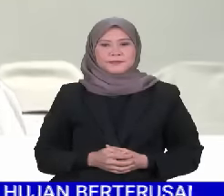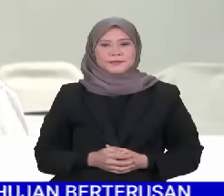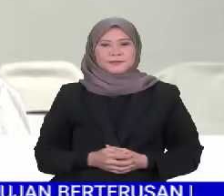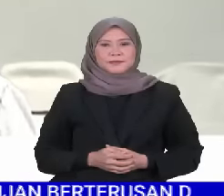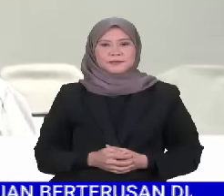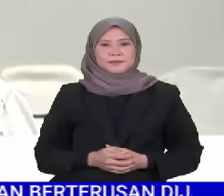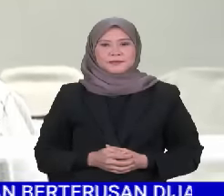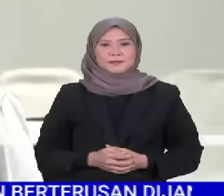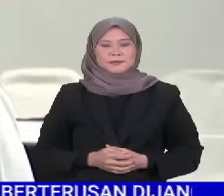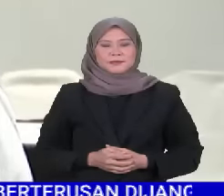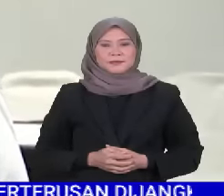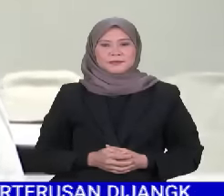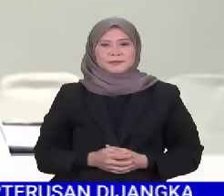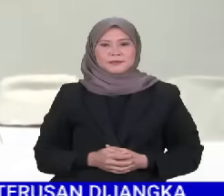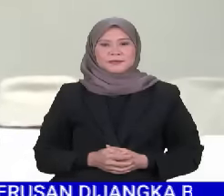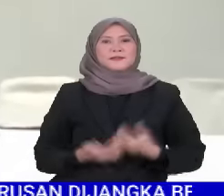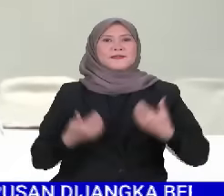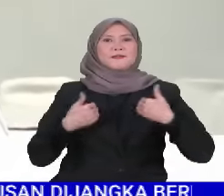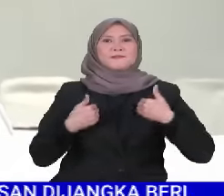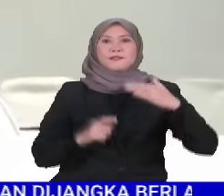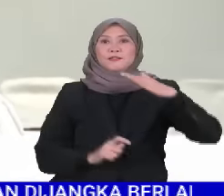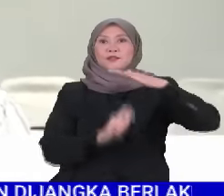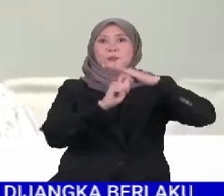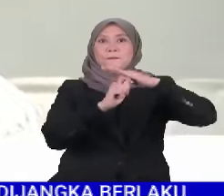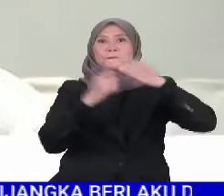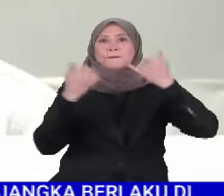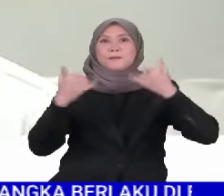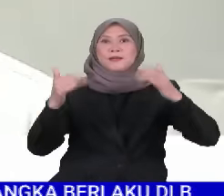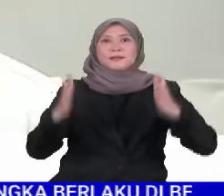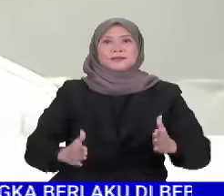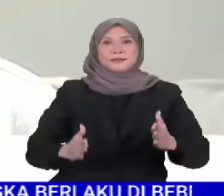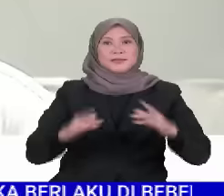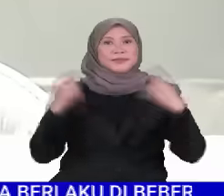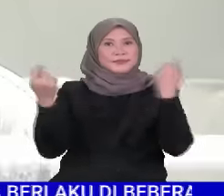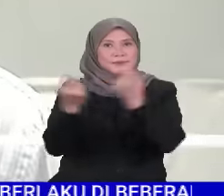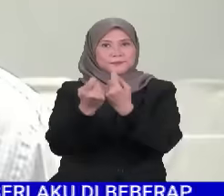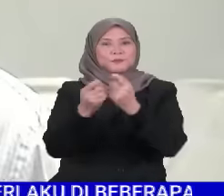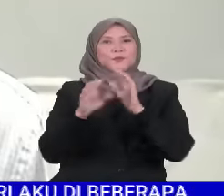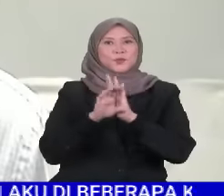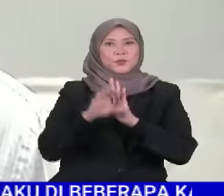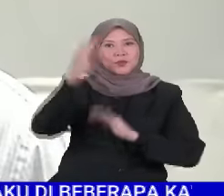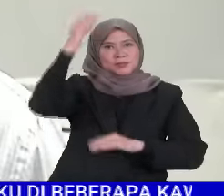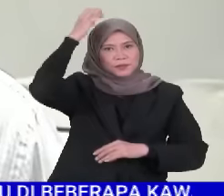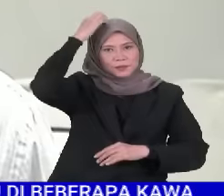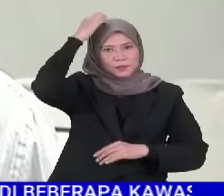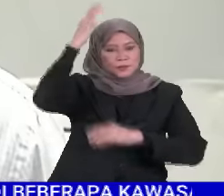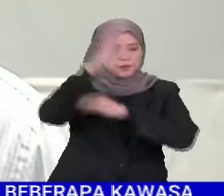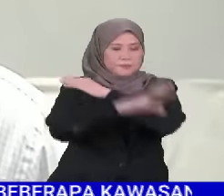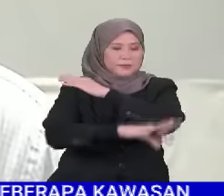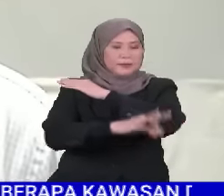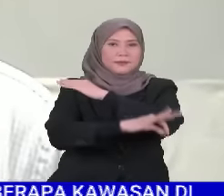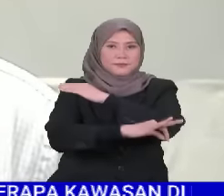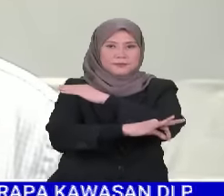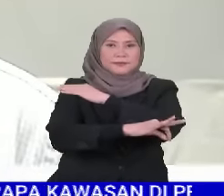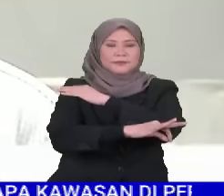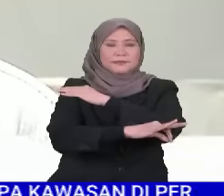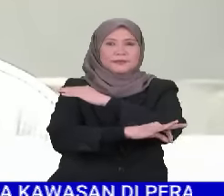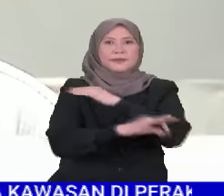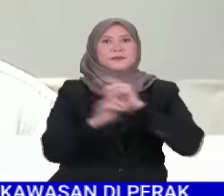kita ada punya tim lah macam selengo of course tapi